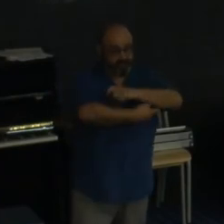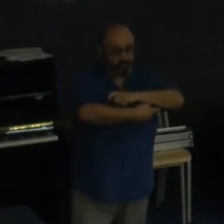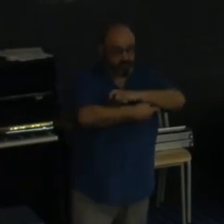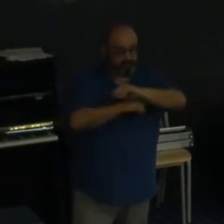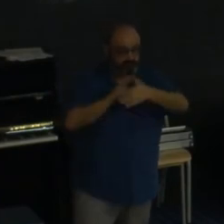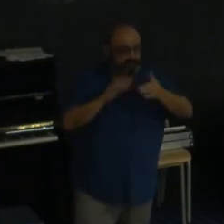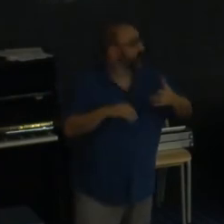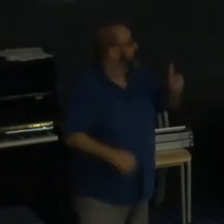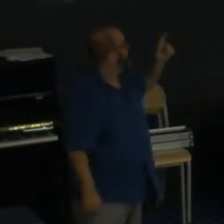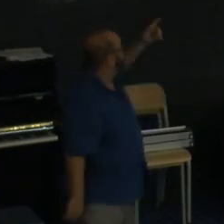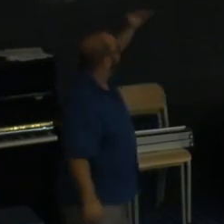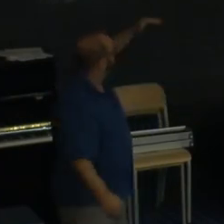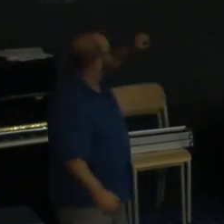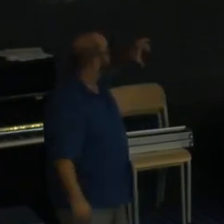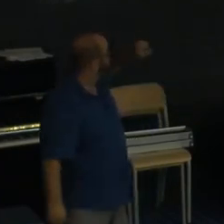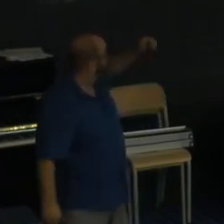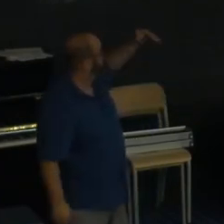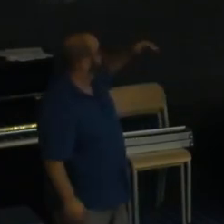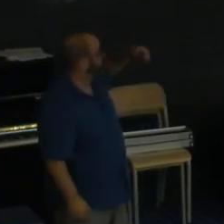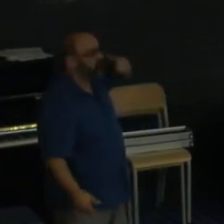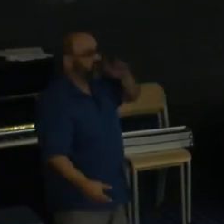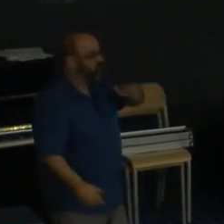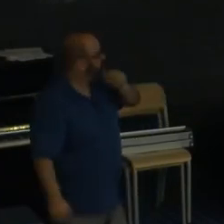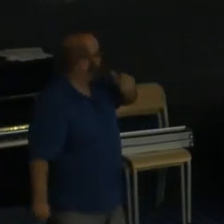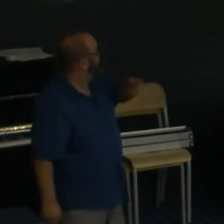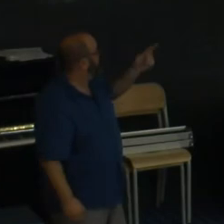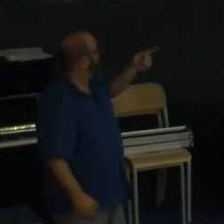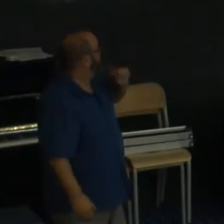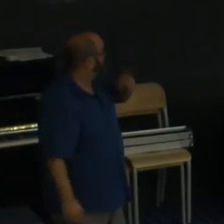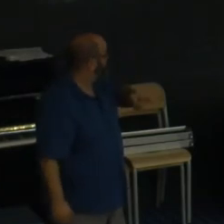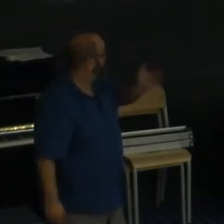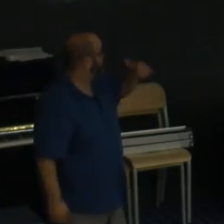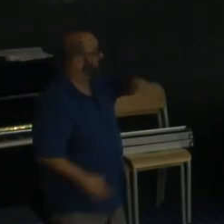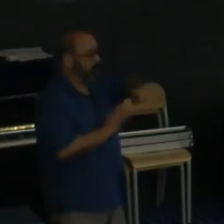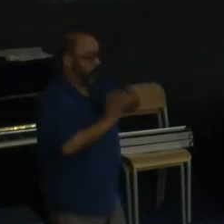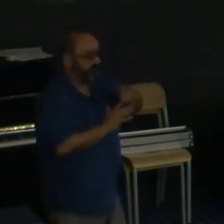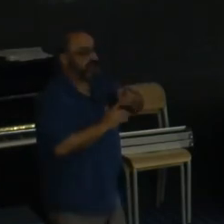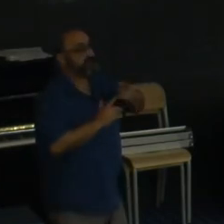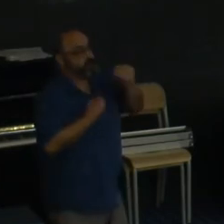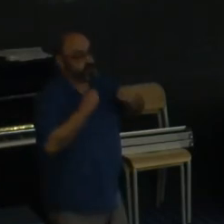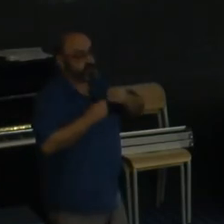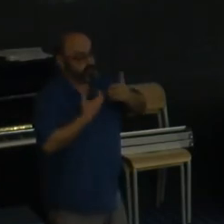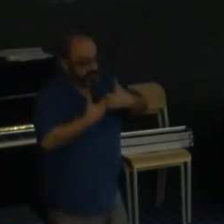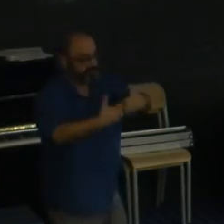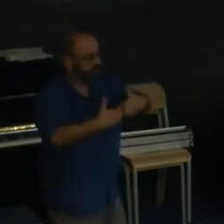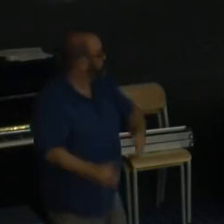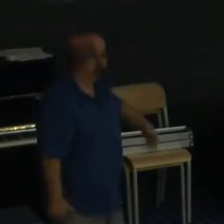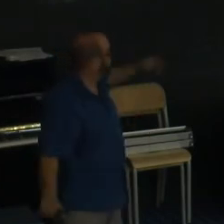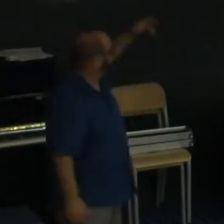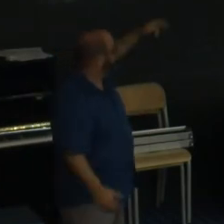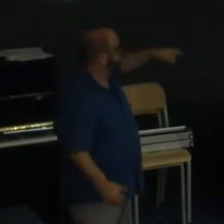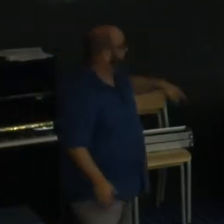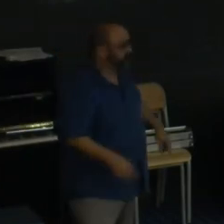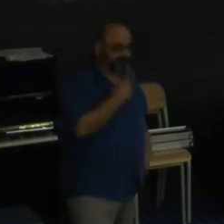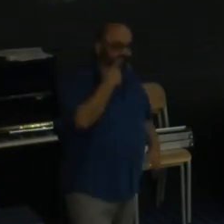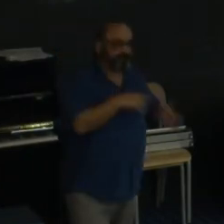le unalias, ça on a vu dans des petits exemples, le commands et le restart or run. Ça, c'est ce que je vais faire. Je vais vous